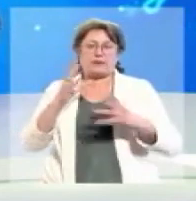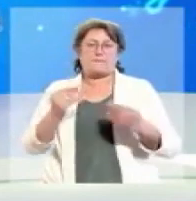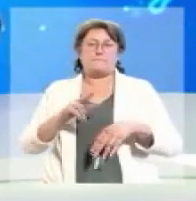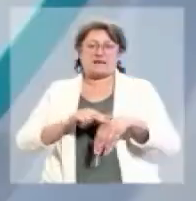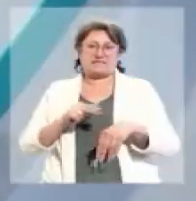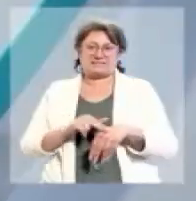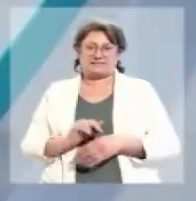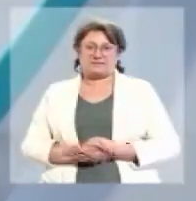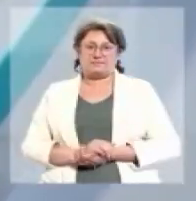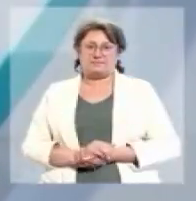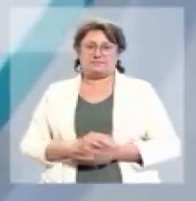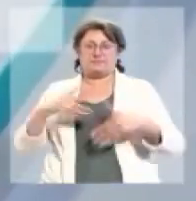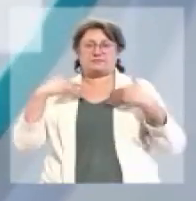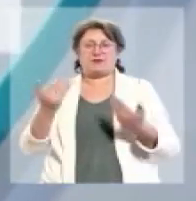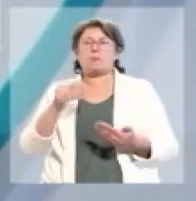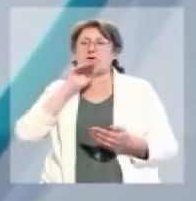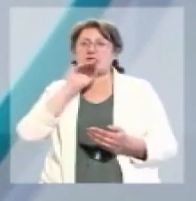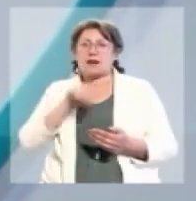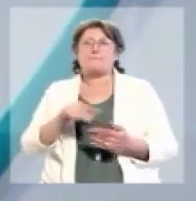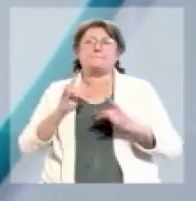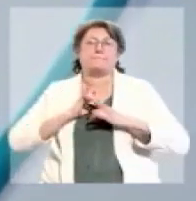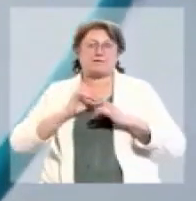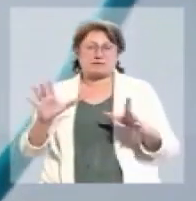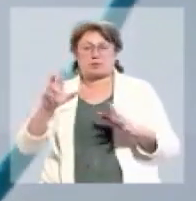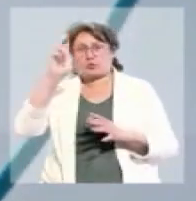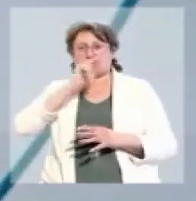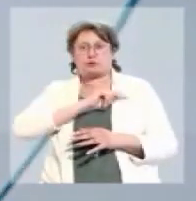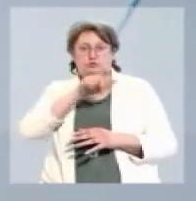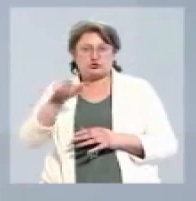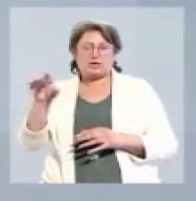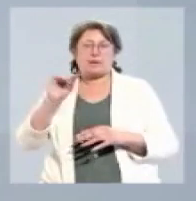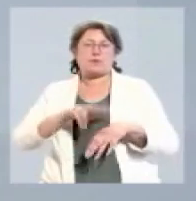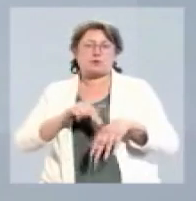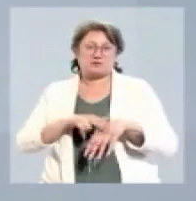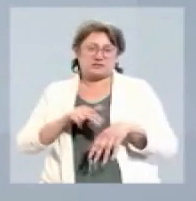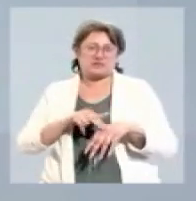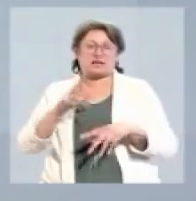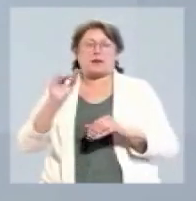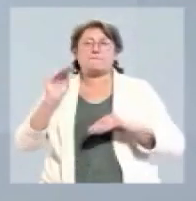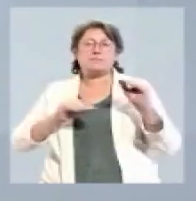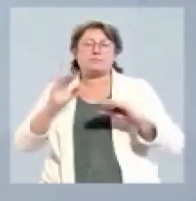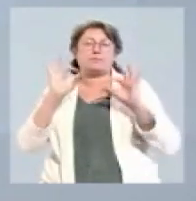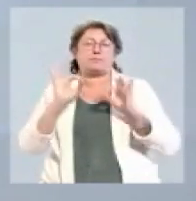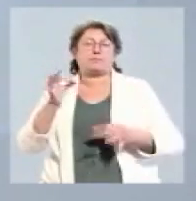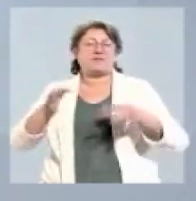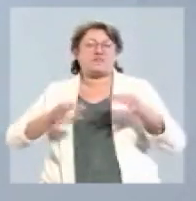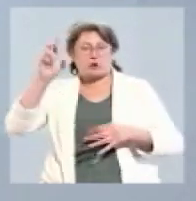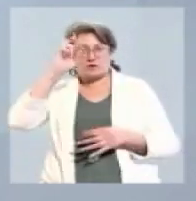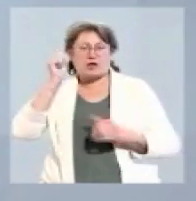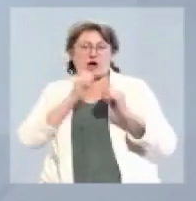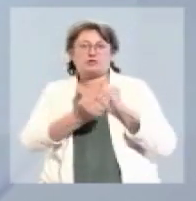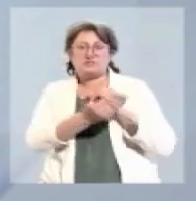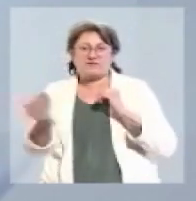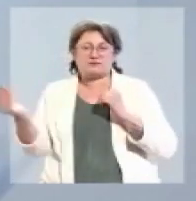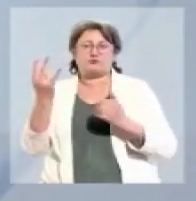полиции. Поздравляю с профессиональным праздником госслужащих и полицейских. Для построения справедливого государства каждому из